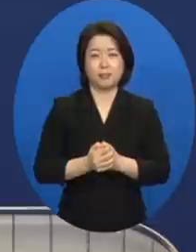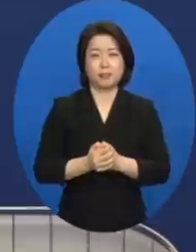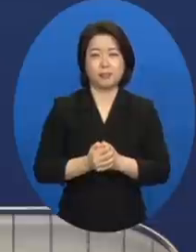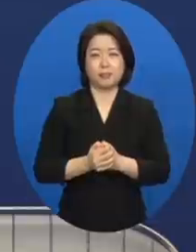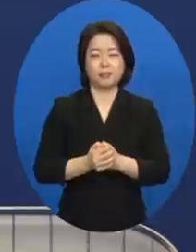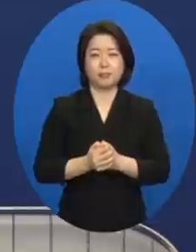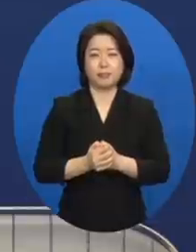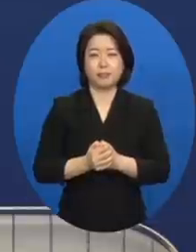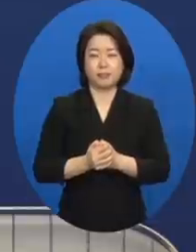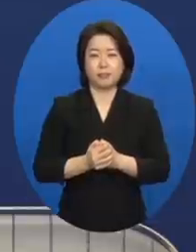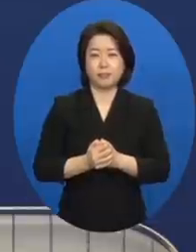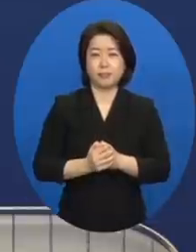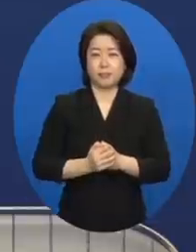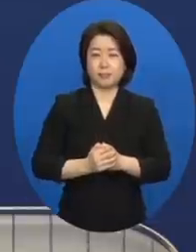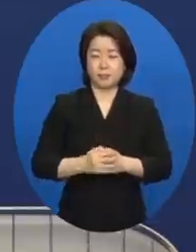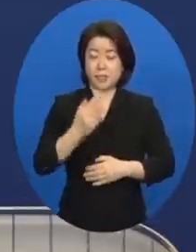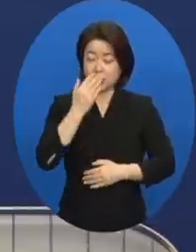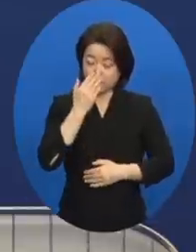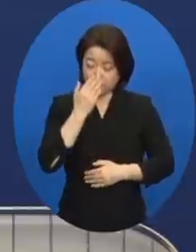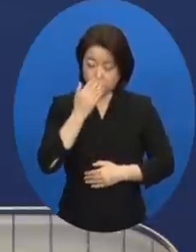경외함이 생겼어요.